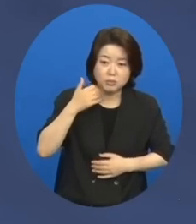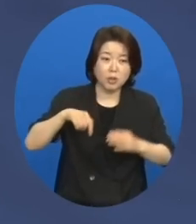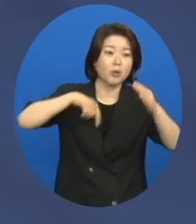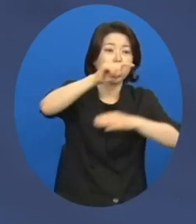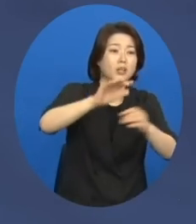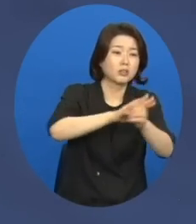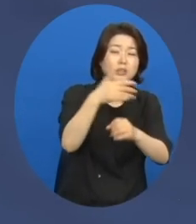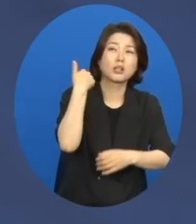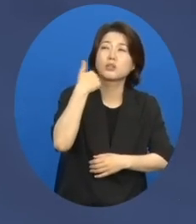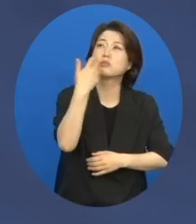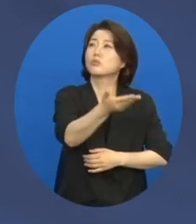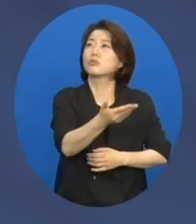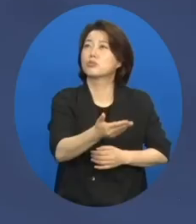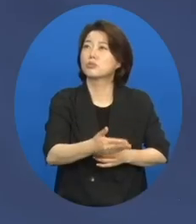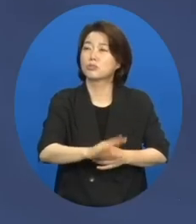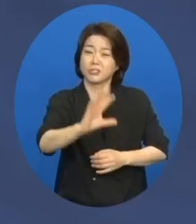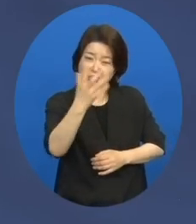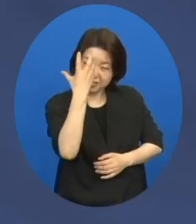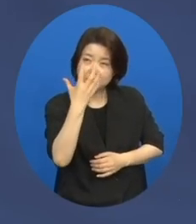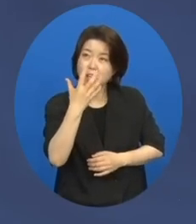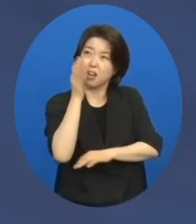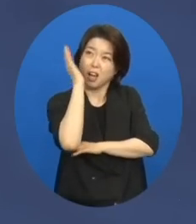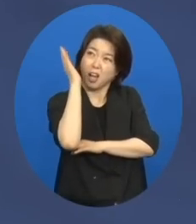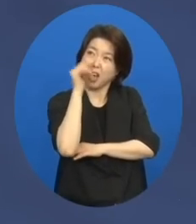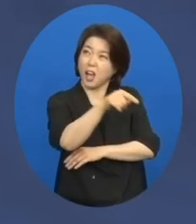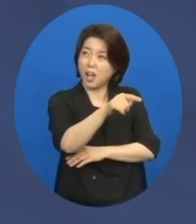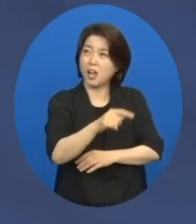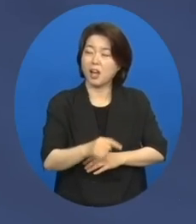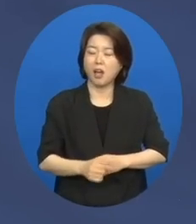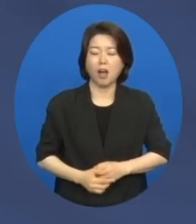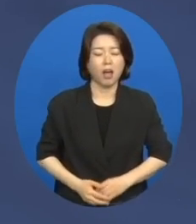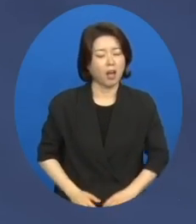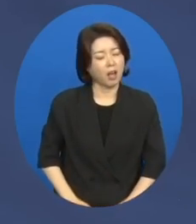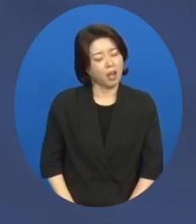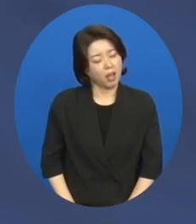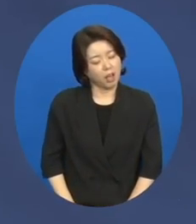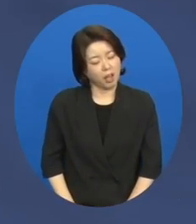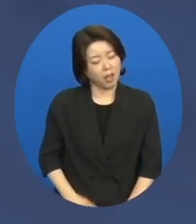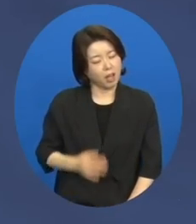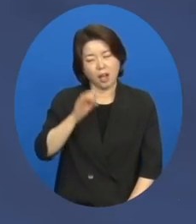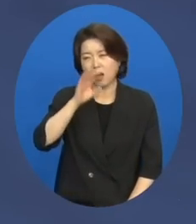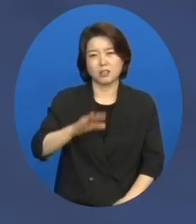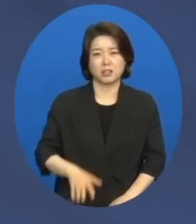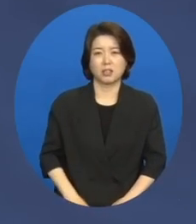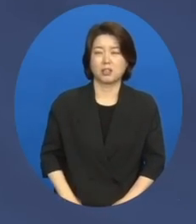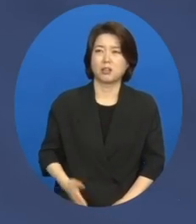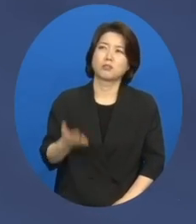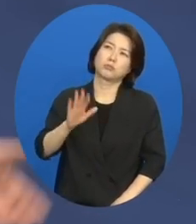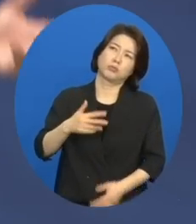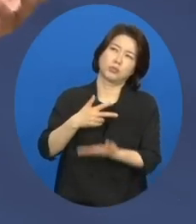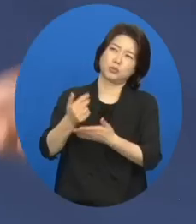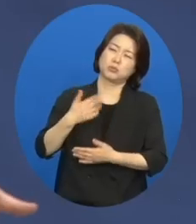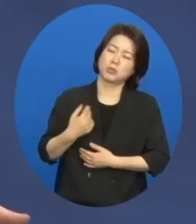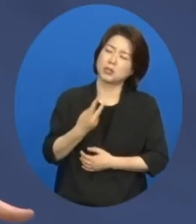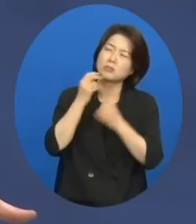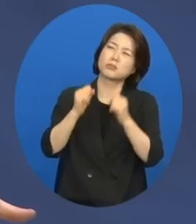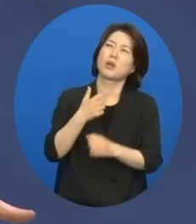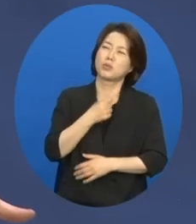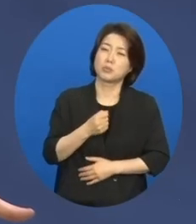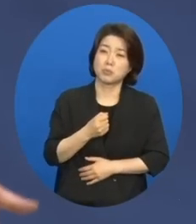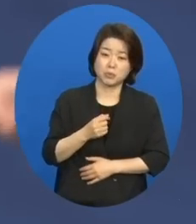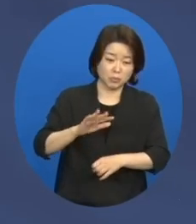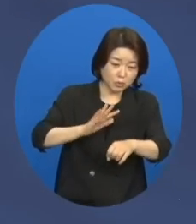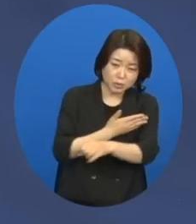내가 가면 쓰고 선교사를 해요. 그런데 주님 살고 싶어요. 뭐가 잘못된